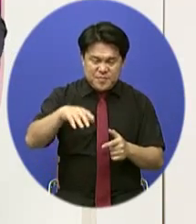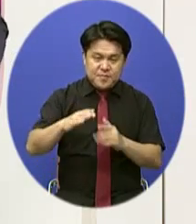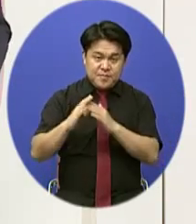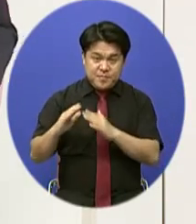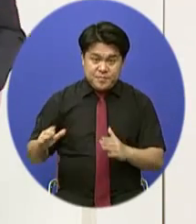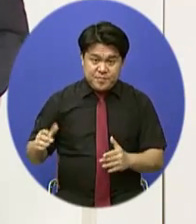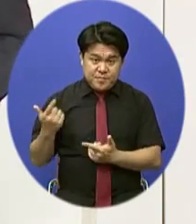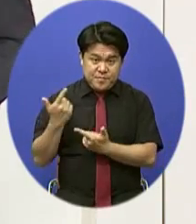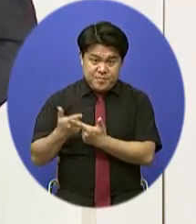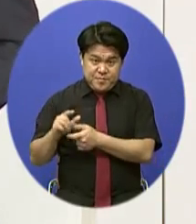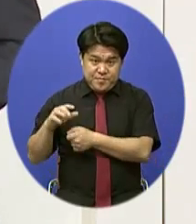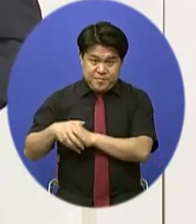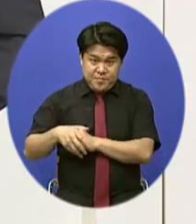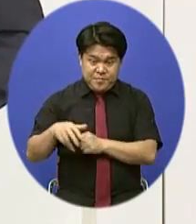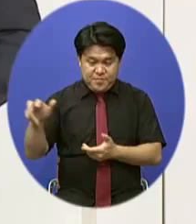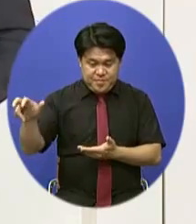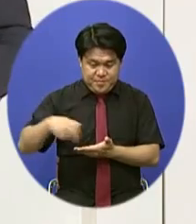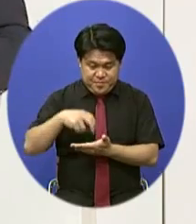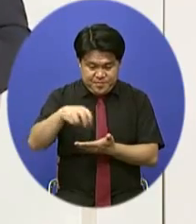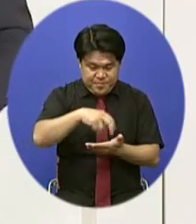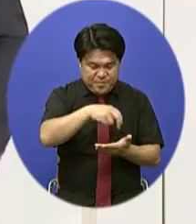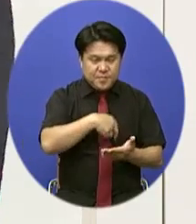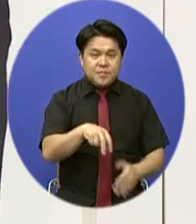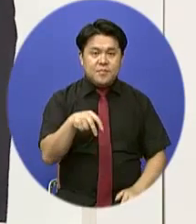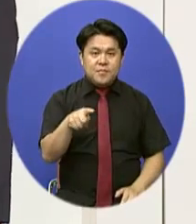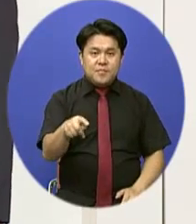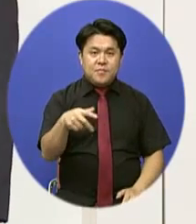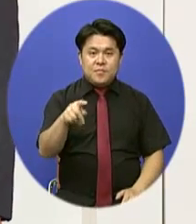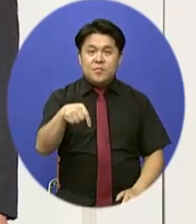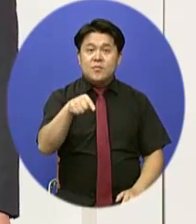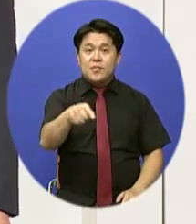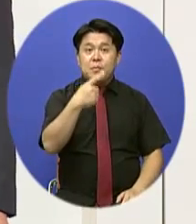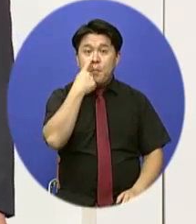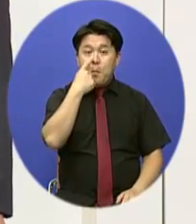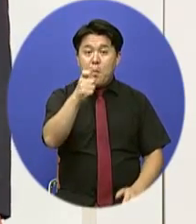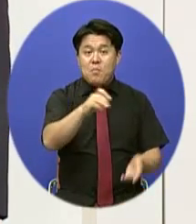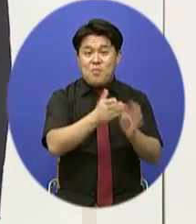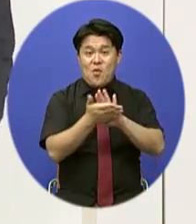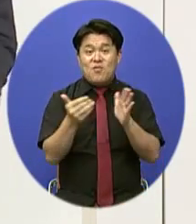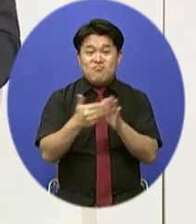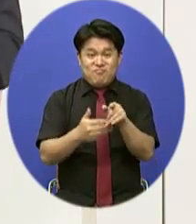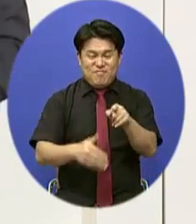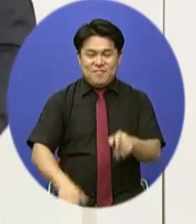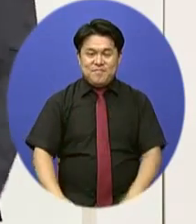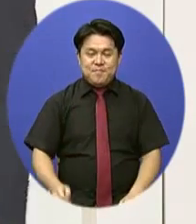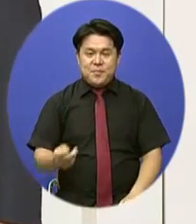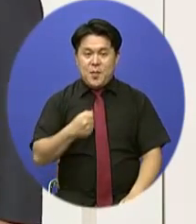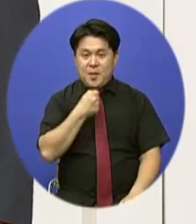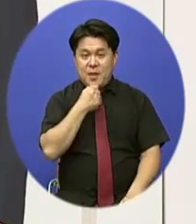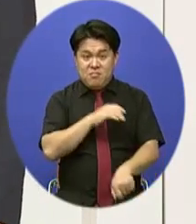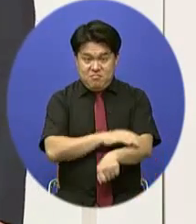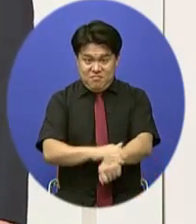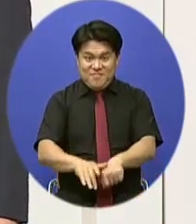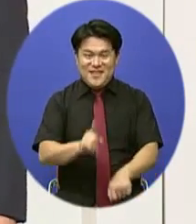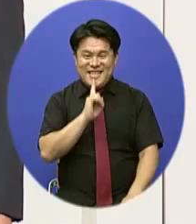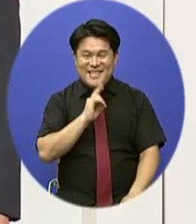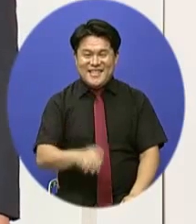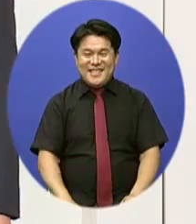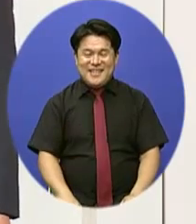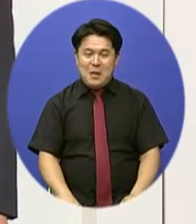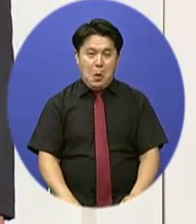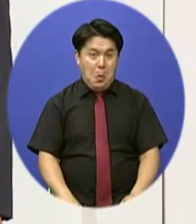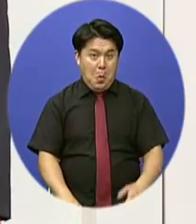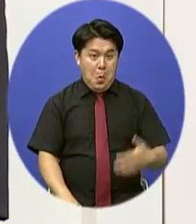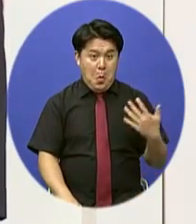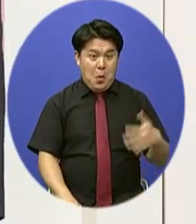네. 부산, 대구에서 왔는데 네. 네. 서정우 씨 멋져졌대요. 오, 머리 스타일도 멋져지고. 그리고 진행도 네. 잘한다고 그래요. 그래요.